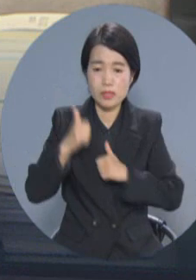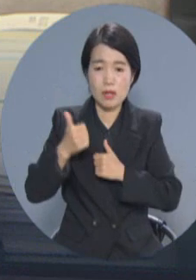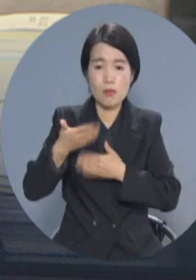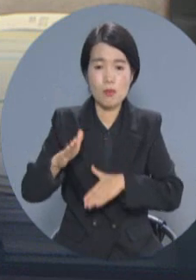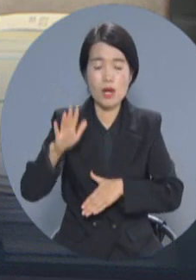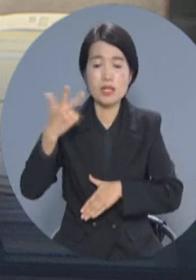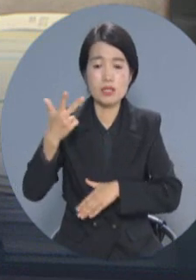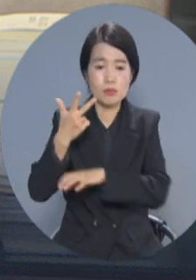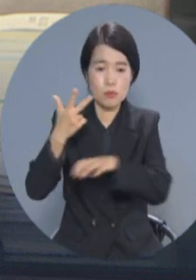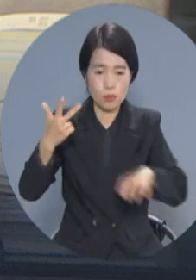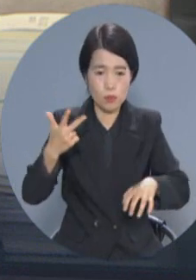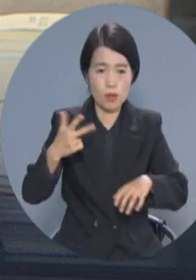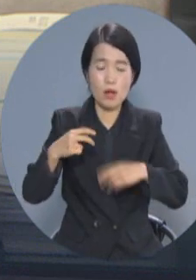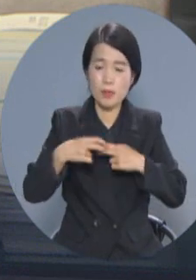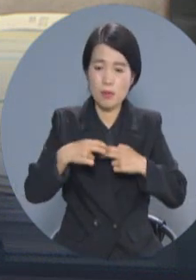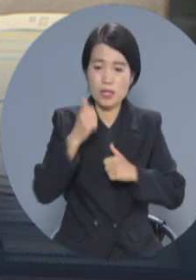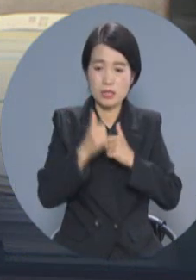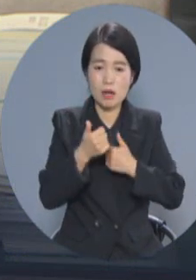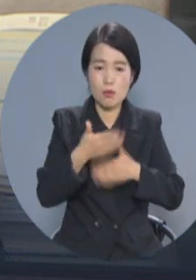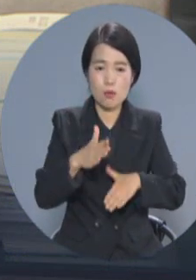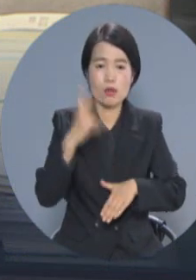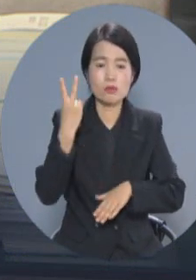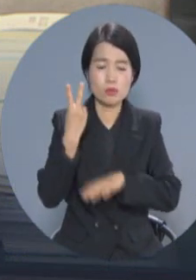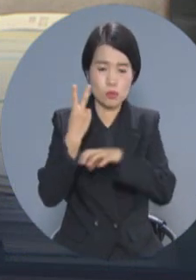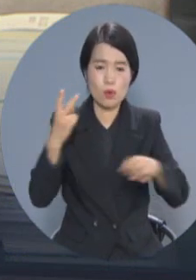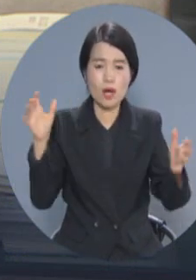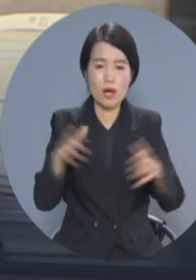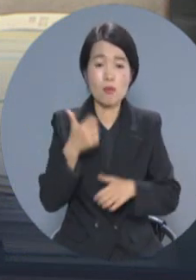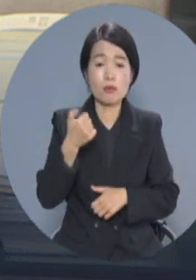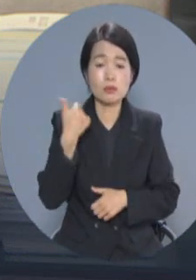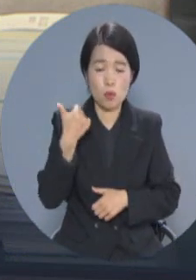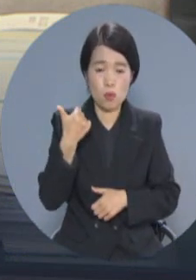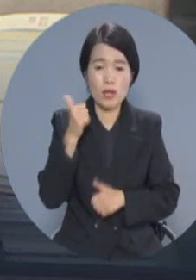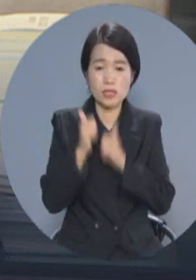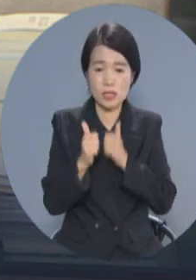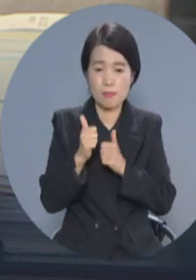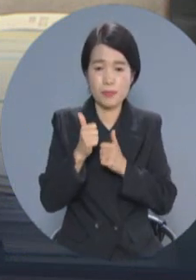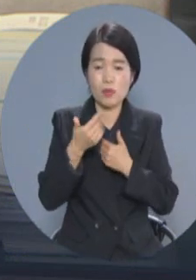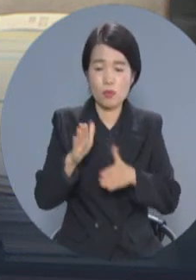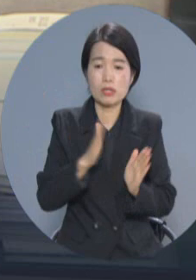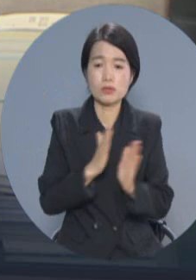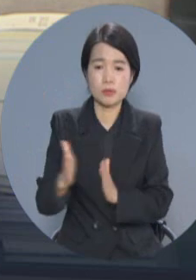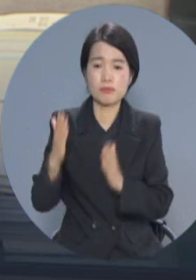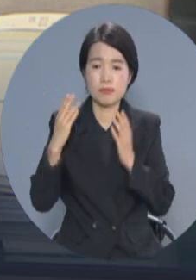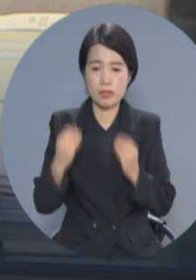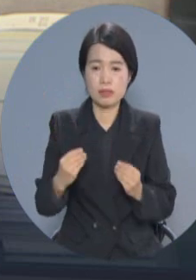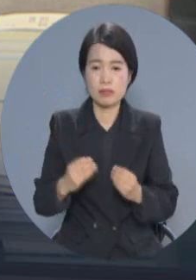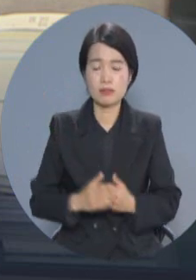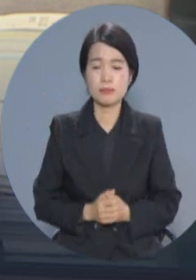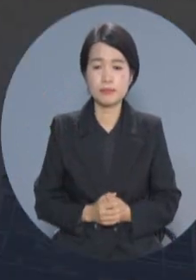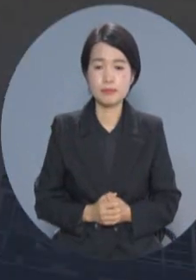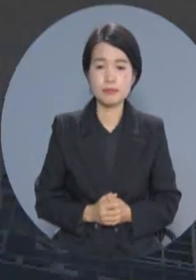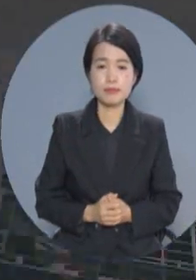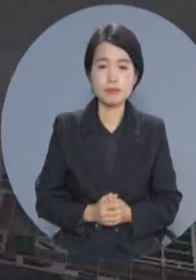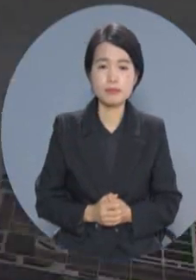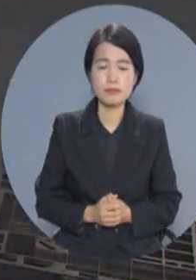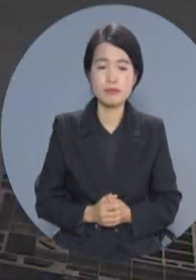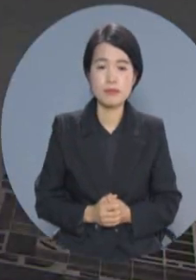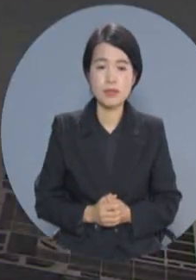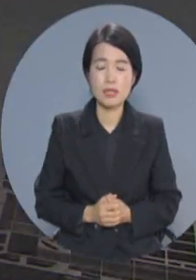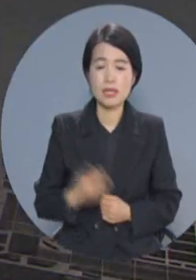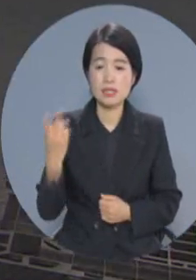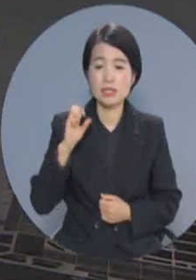시험장 7곳, 병원 시험장 2곳 등 총 55곳의 시험장을 준비했습니다.